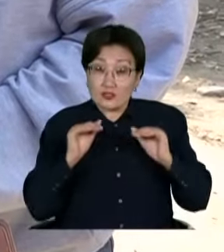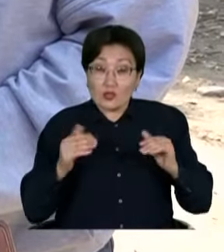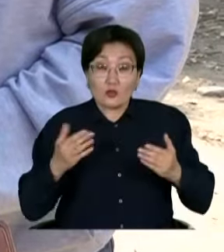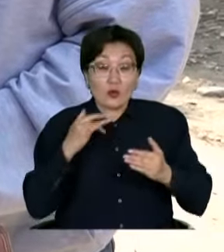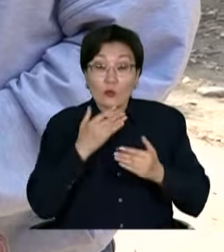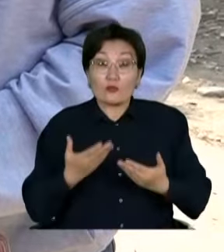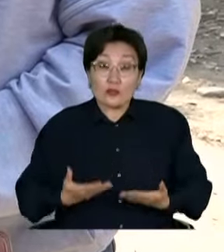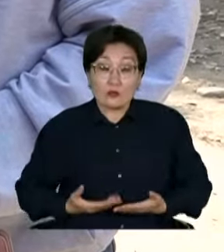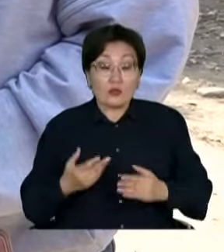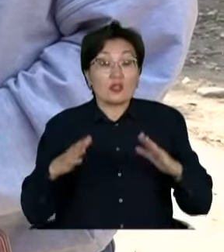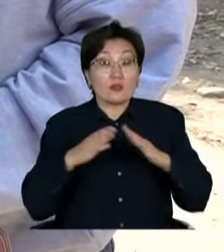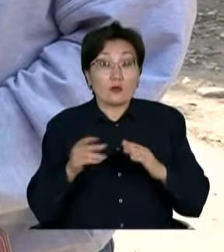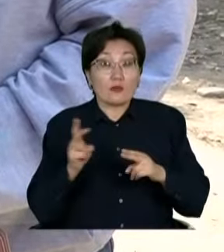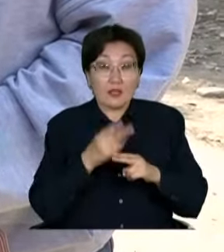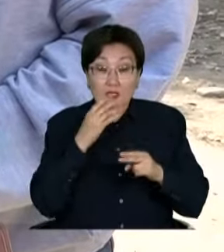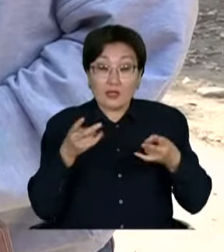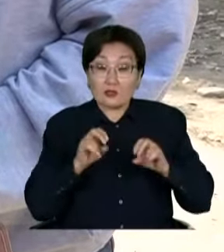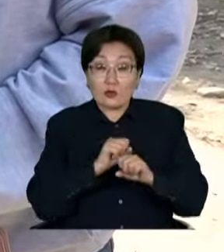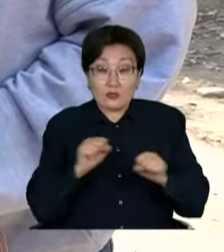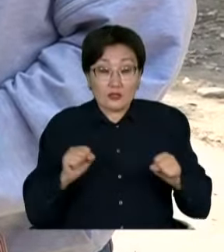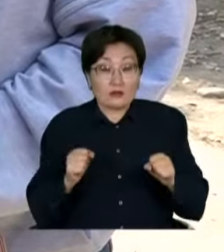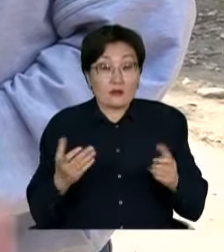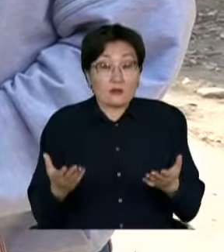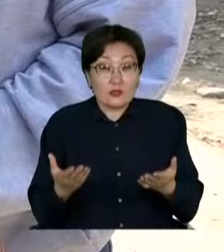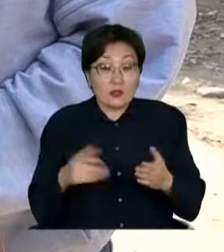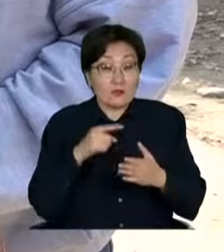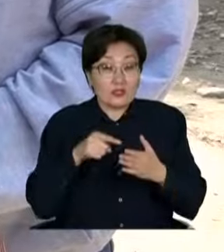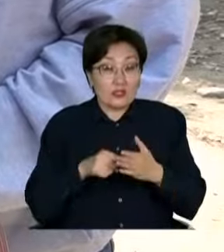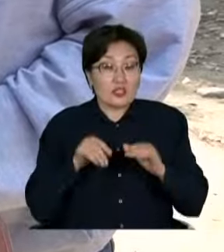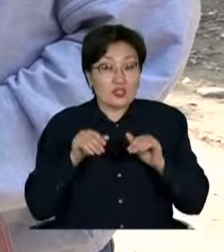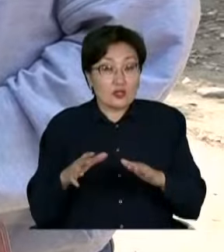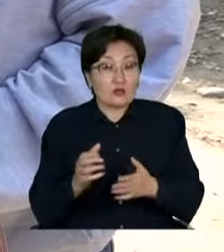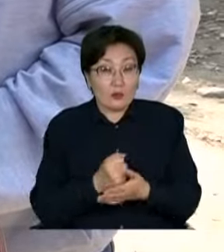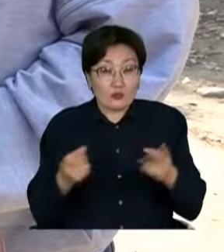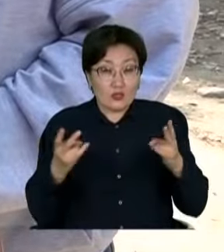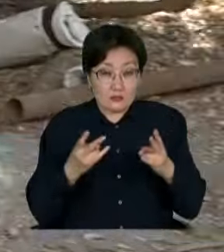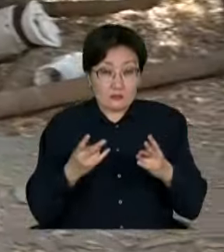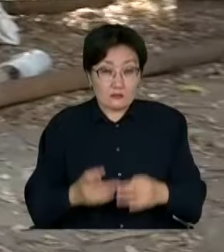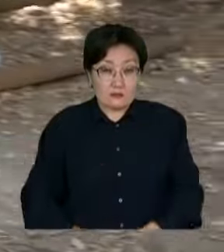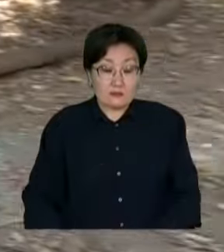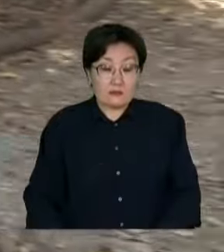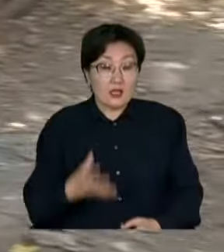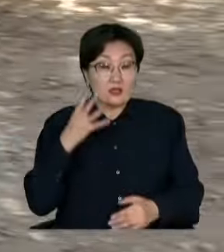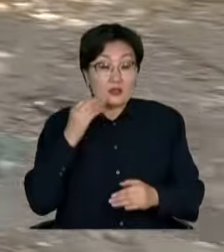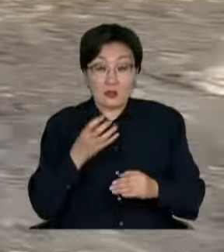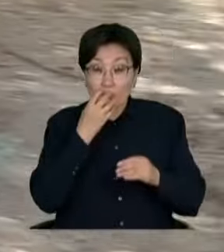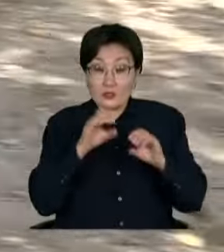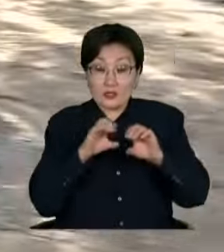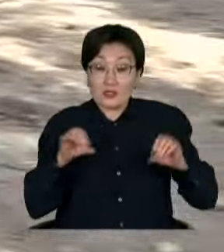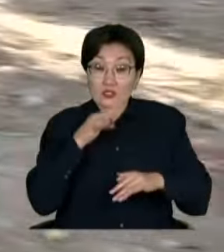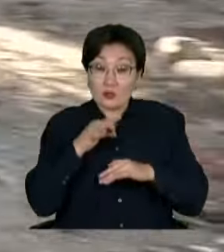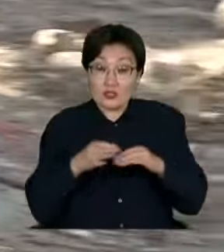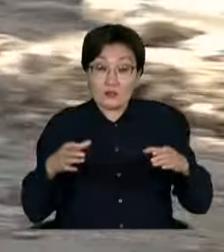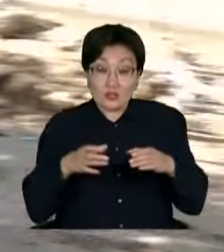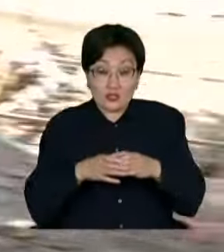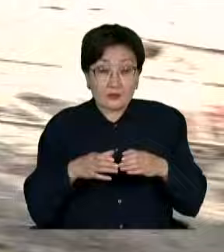көп, сондықтан үйді жылусыз қалдыруға болмайды. Қайткен күннің өзінде мәселе оң шешімін табуы қажет. Алматы жылу желілері жауапкершілігі